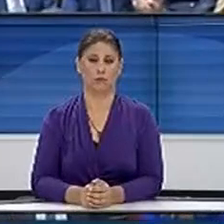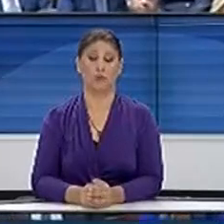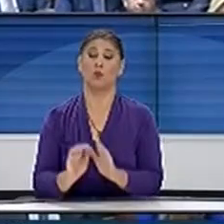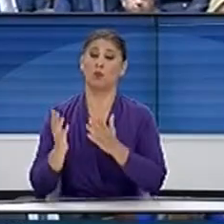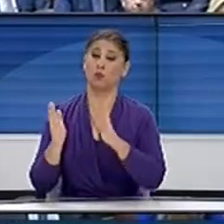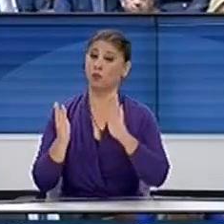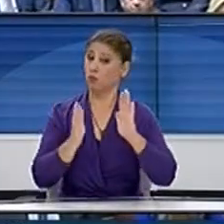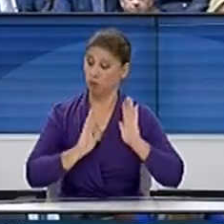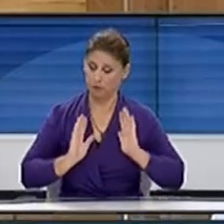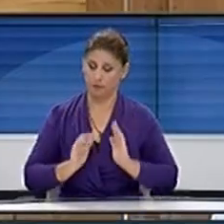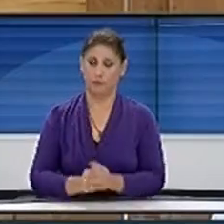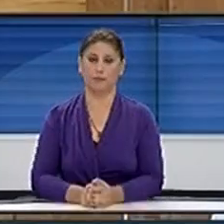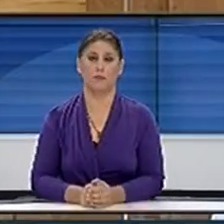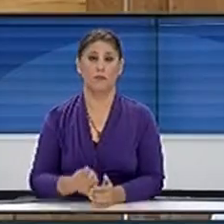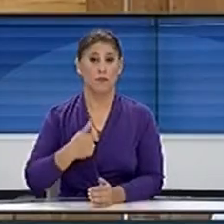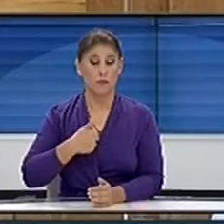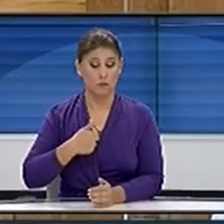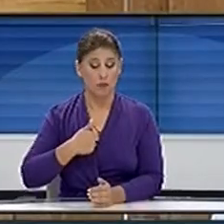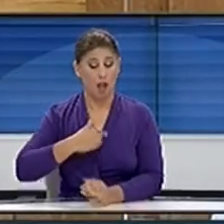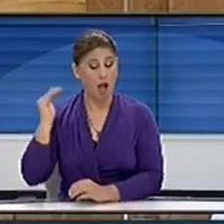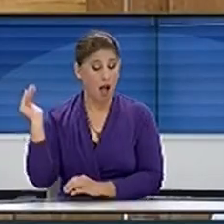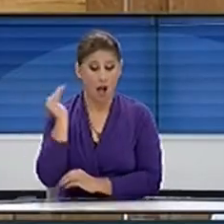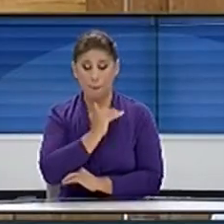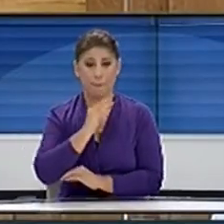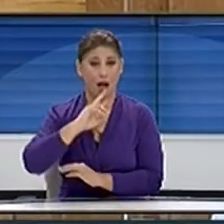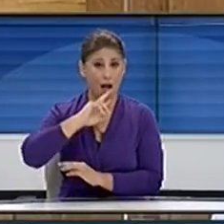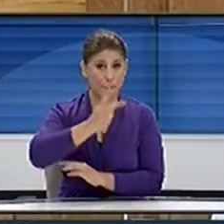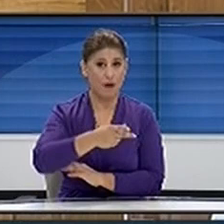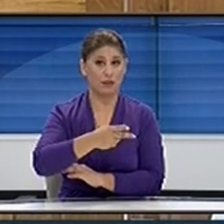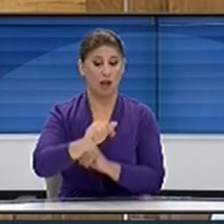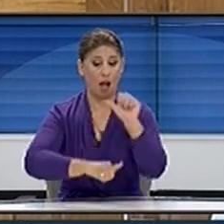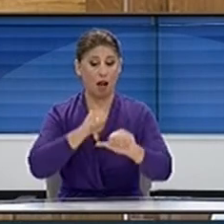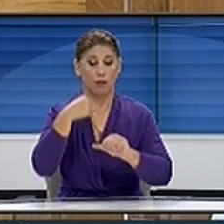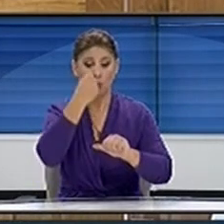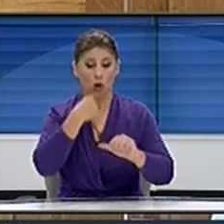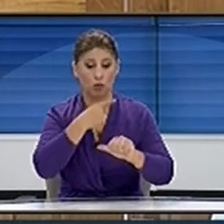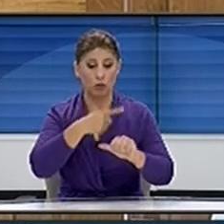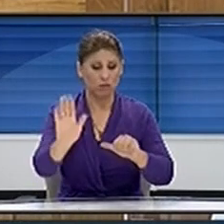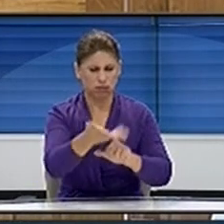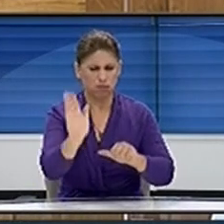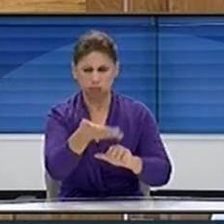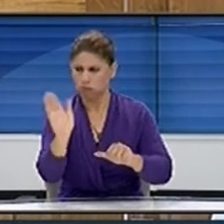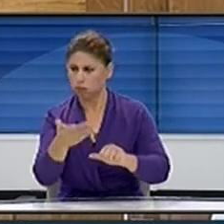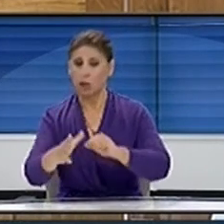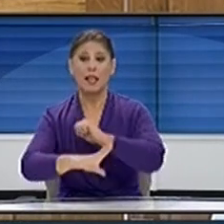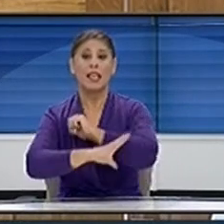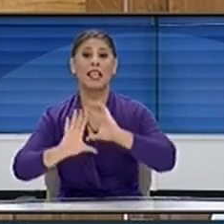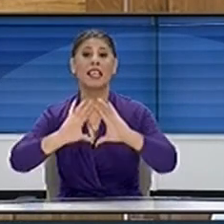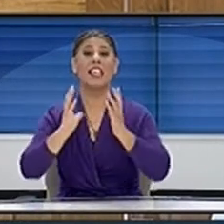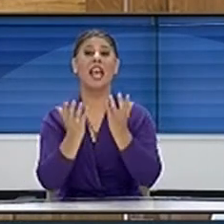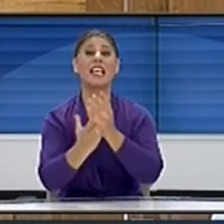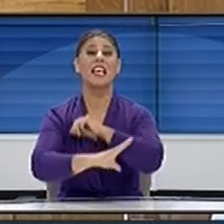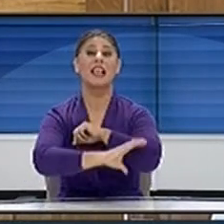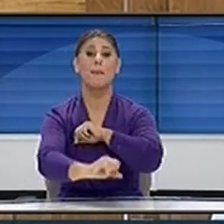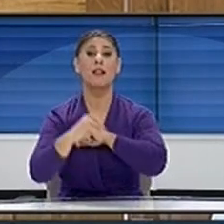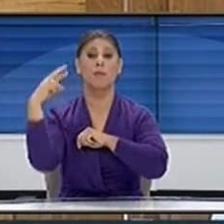Στο οποίο απάντησα αμέσως με αλλαγές προσώπων στην ΕΥΠ, αλλά και στη Γενική Γραμματεία του Πρωθυπουργού.